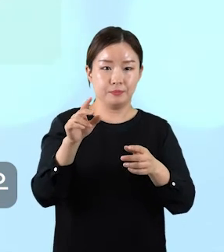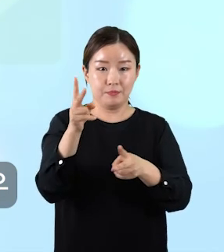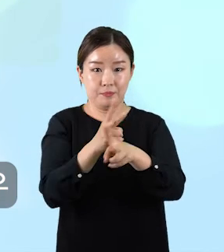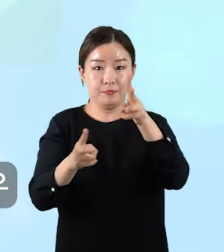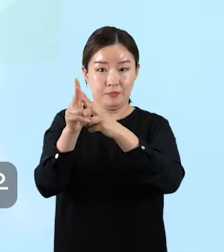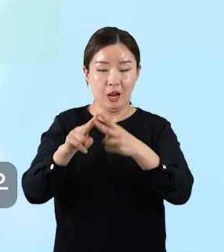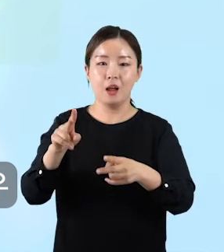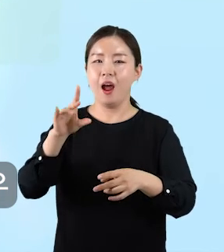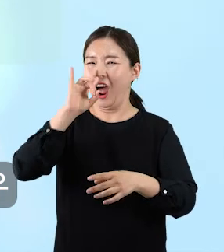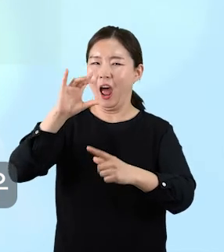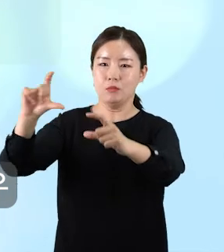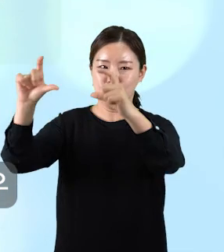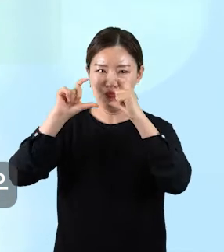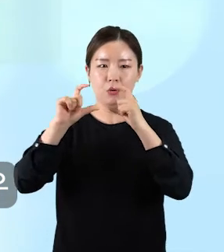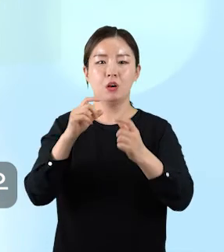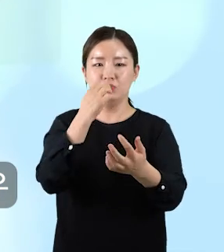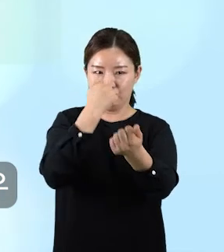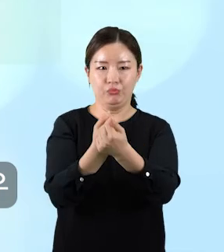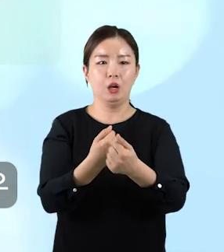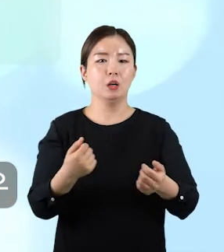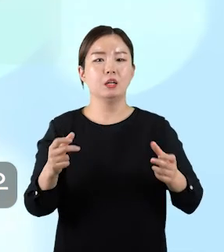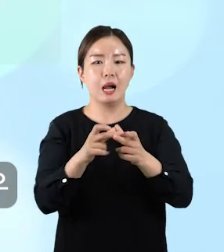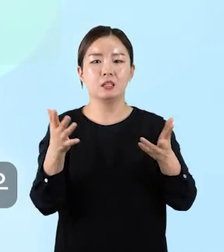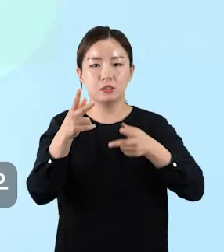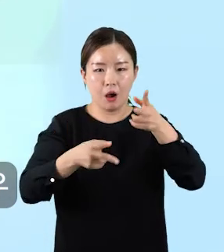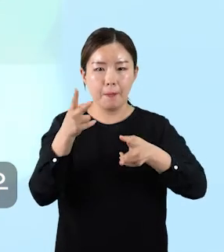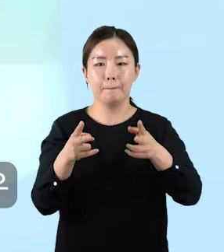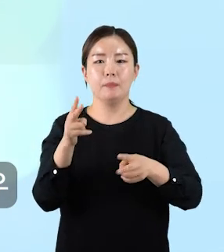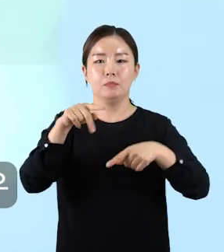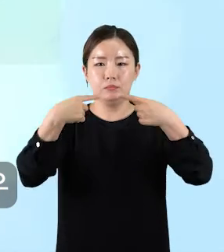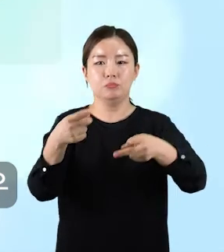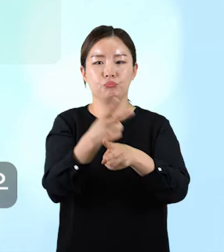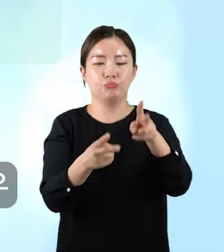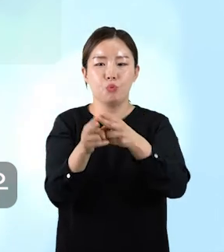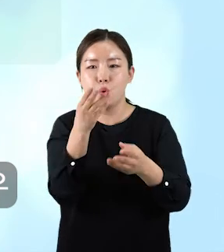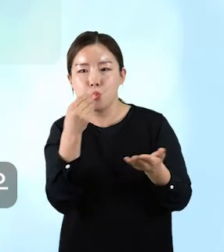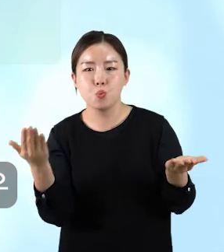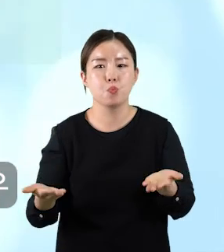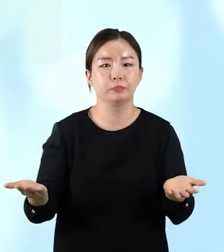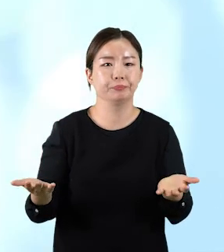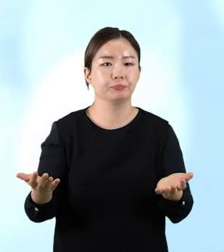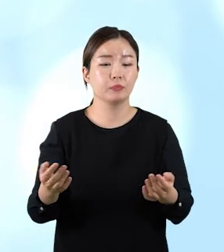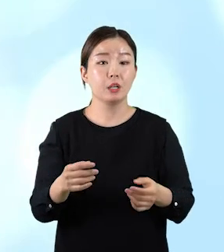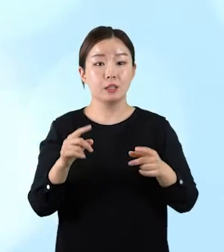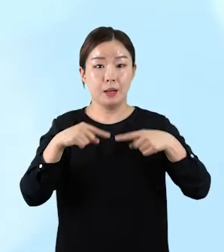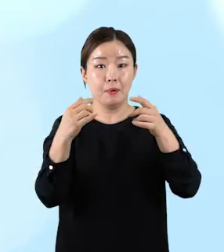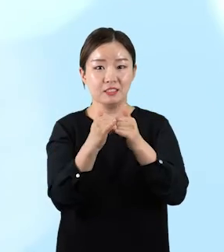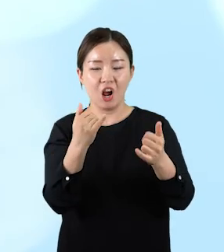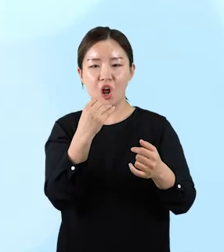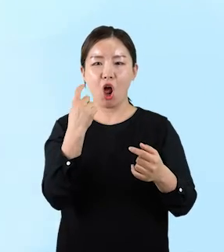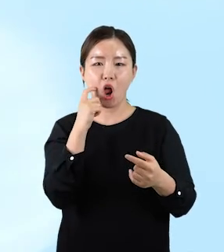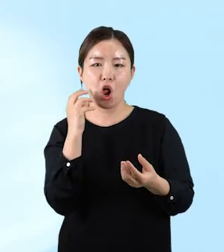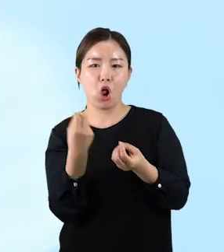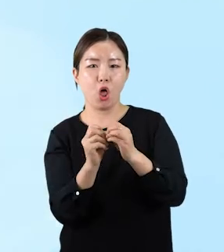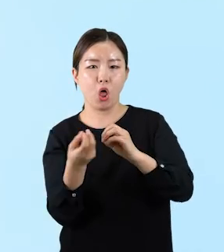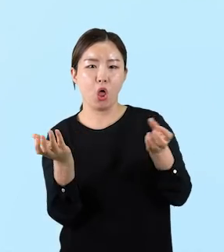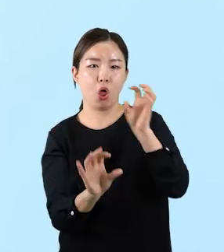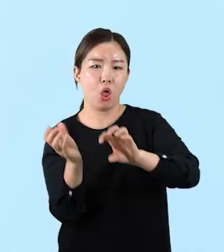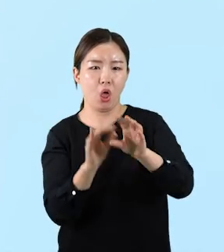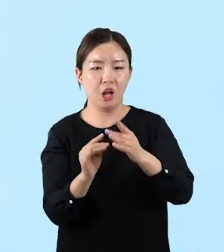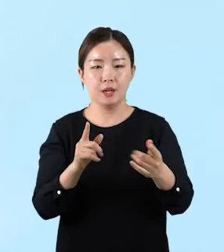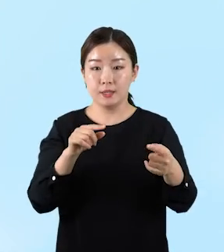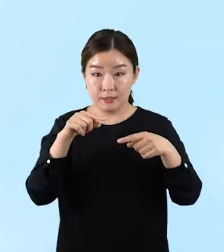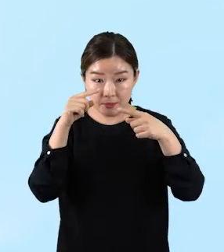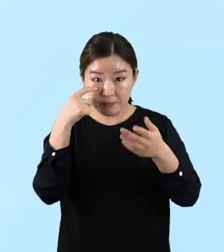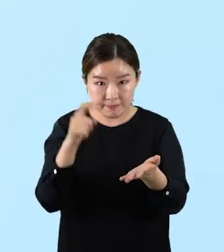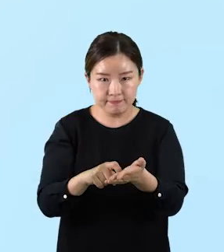가능 대상이 아님에도 불구하고 장애인 일자리 사업에 연속으로 참여한 경우 참여자 정보가 사실과 다를